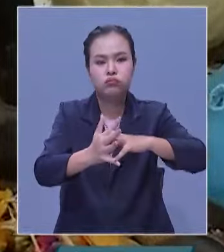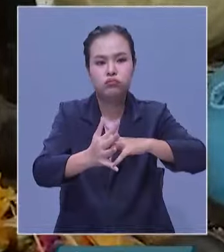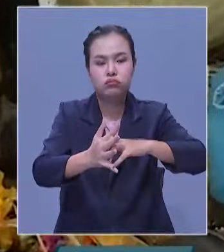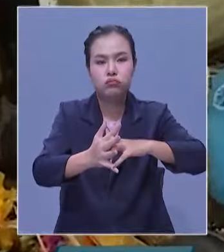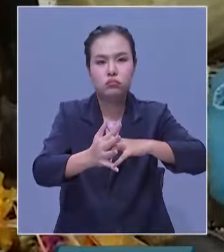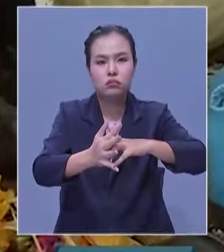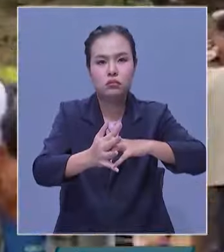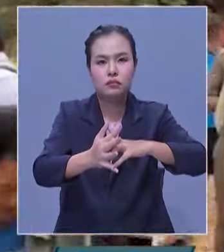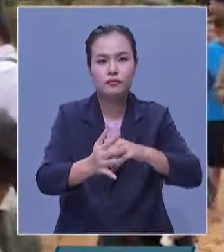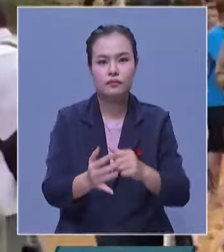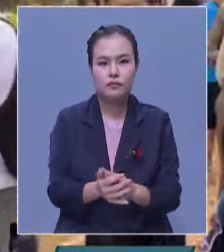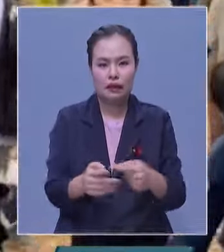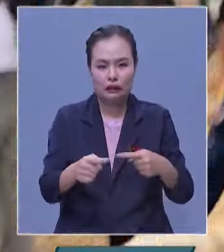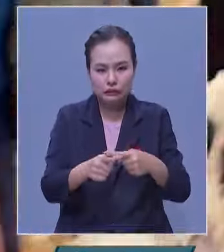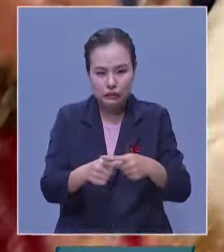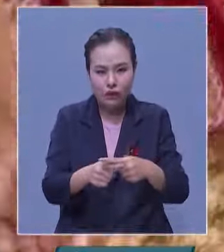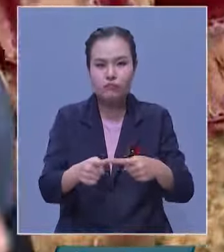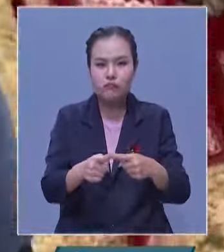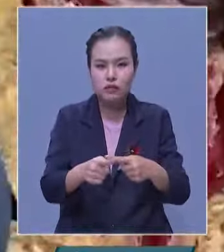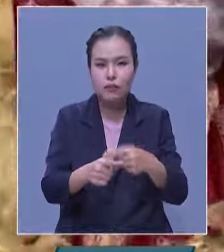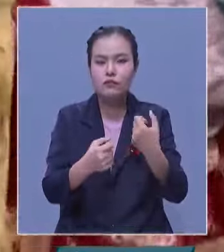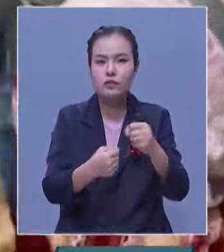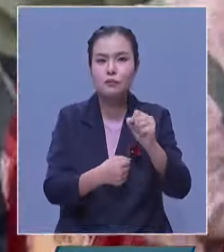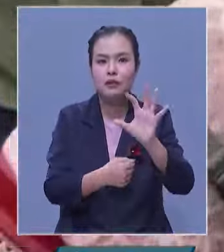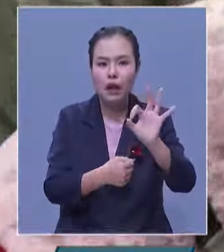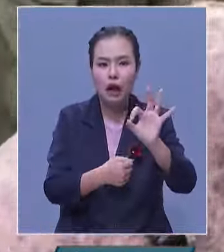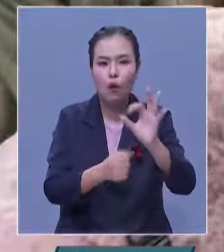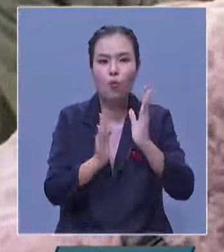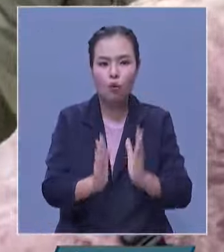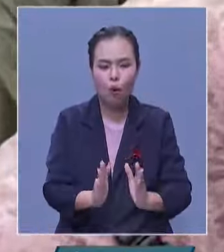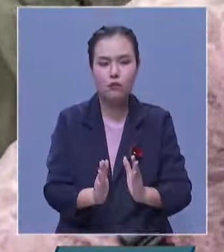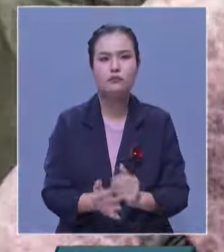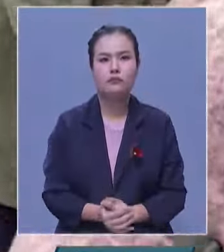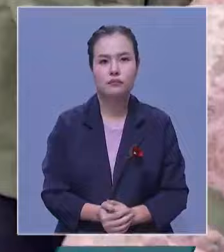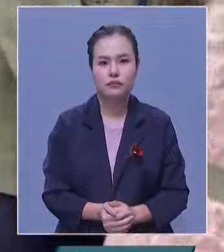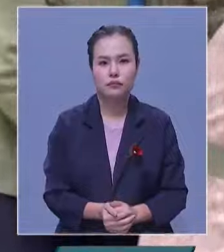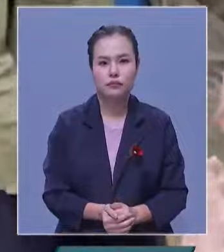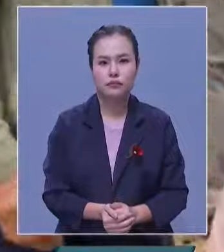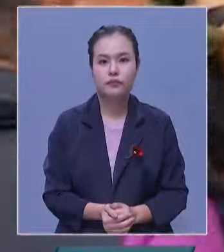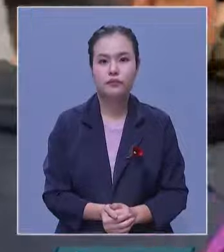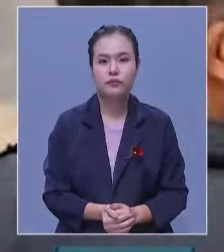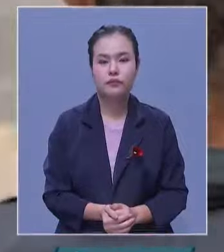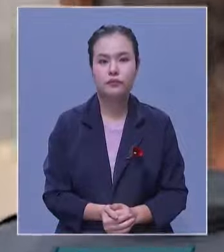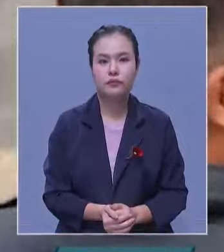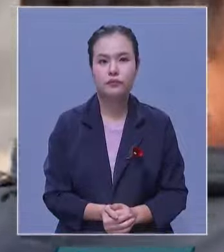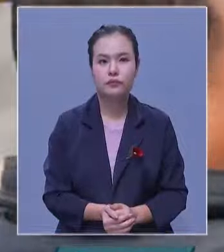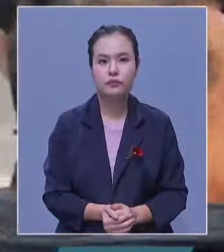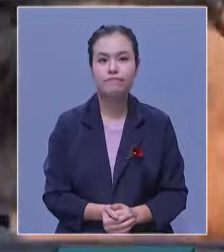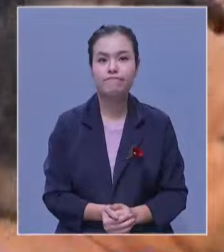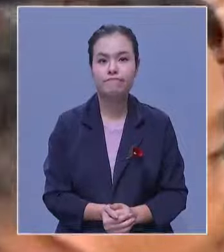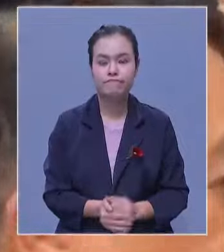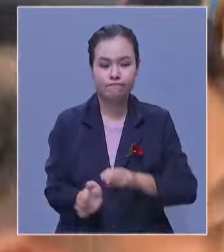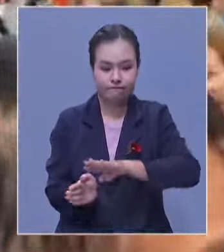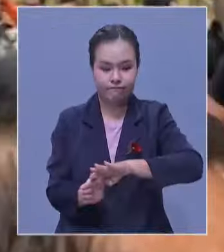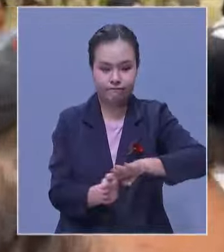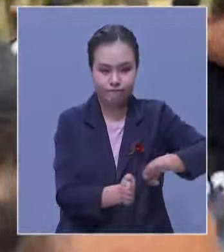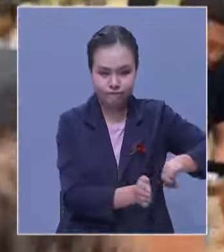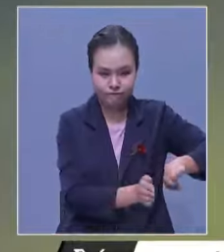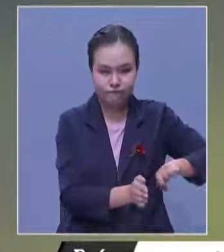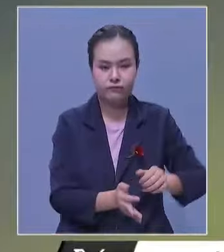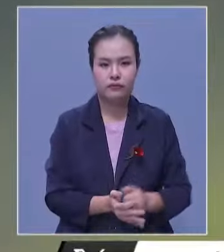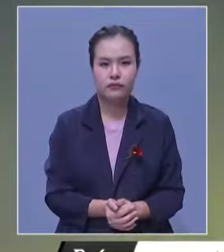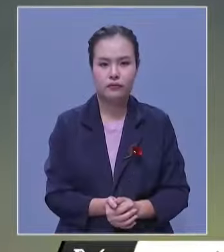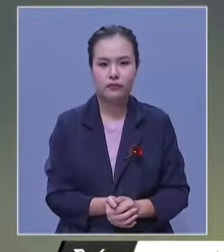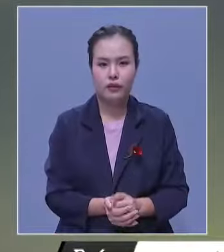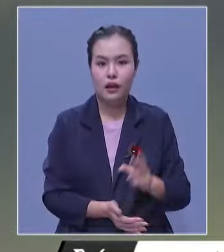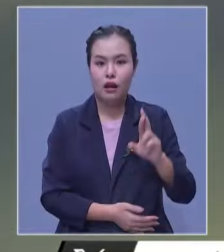ทำให้มีการบาดเจ็บถึง19คนอย่างที่รายงานไปนะคะ ครับส่วนอีกเหตุการณ์หนึ่งเนี่ยนะครับอันนี้